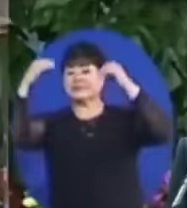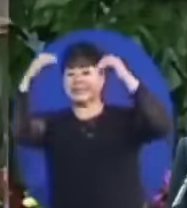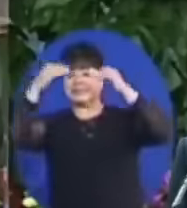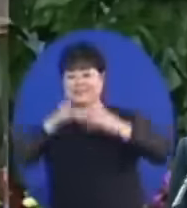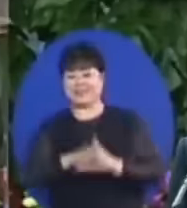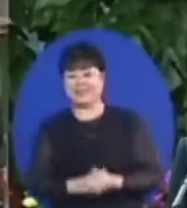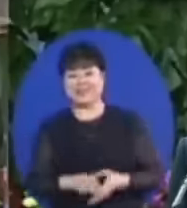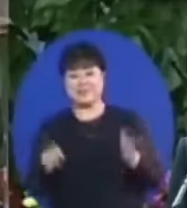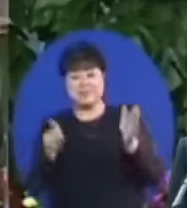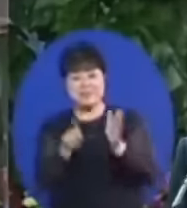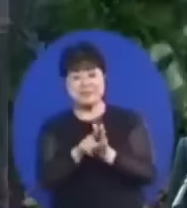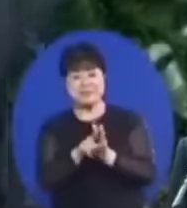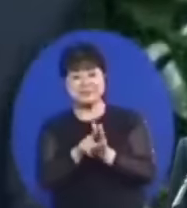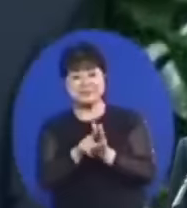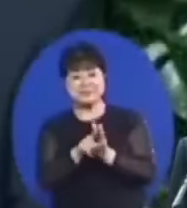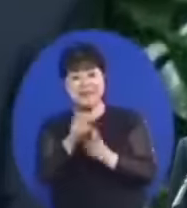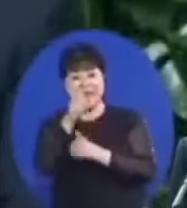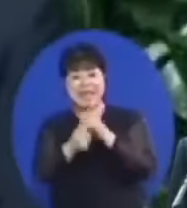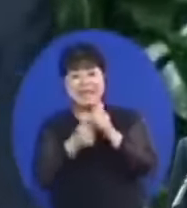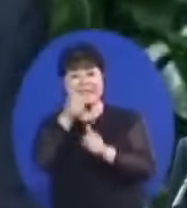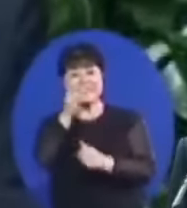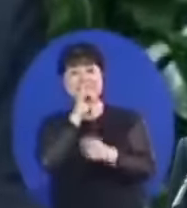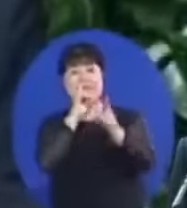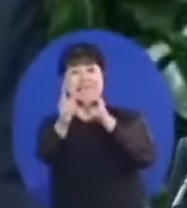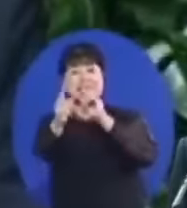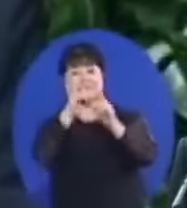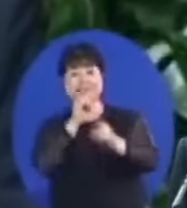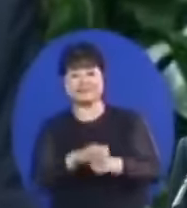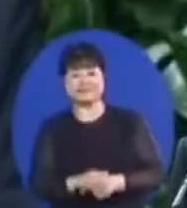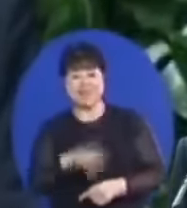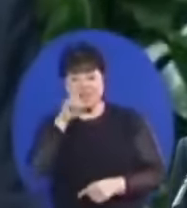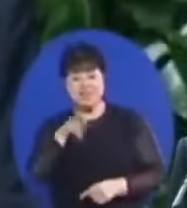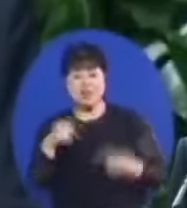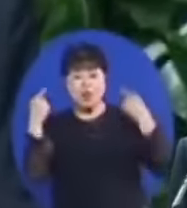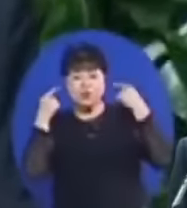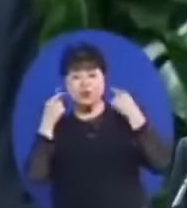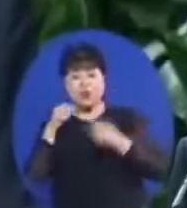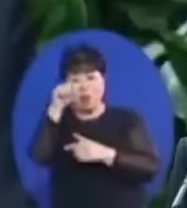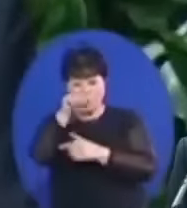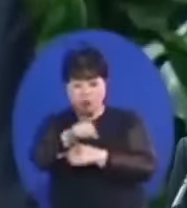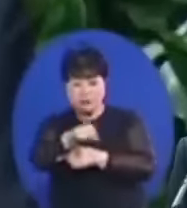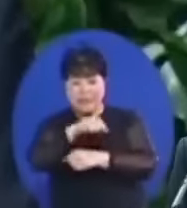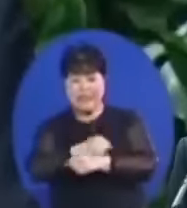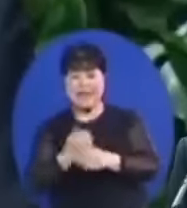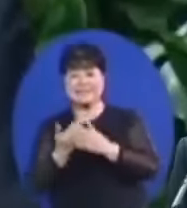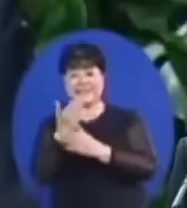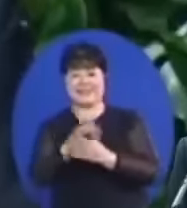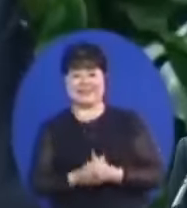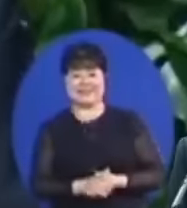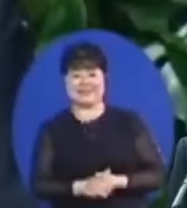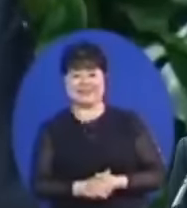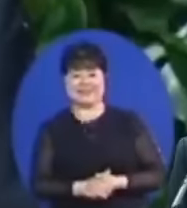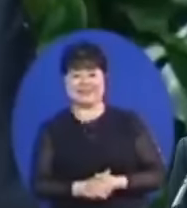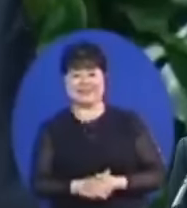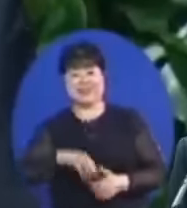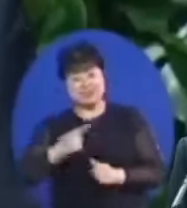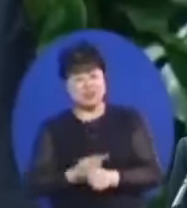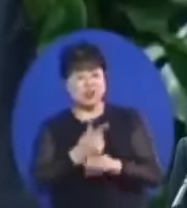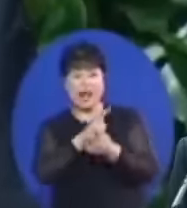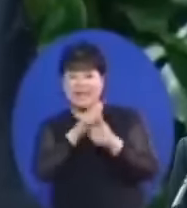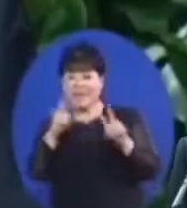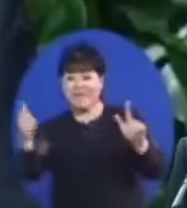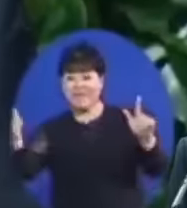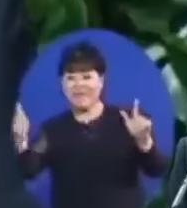것입니다. 믿음이라는 것은 하나님 말씀을 읽고 듣고 묵상해야 생기는 것이지 우연히 생기지